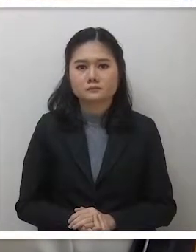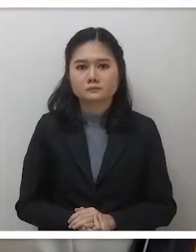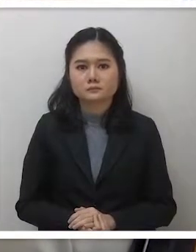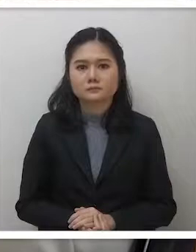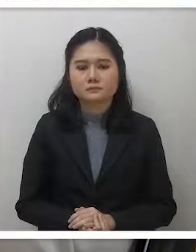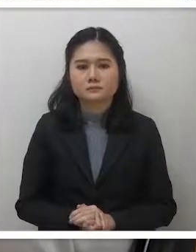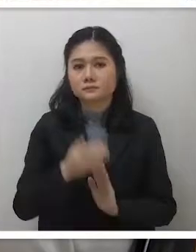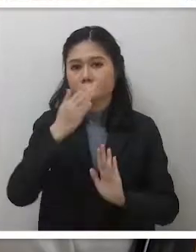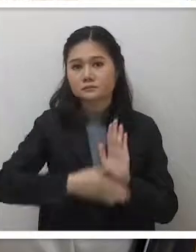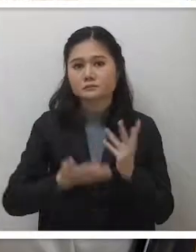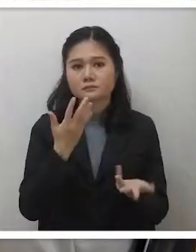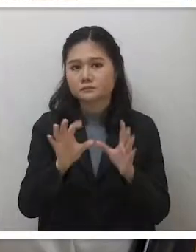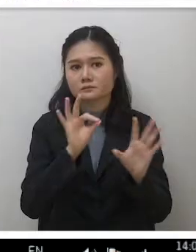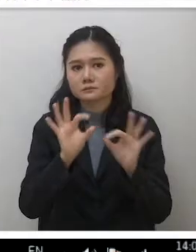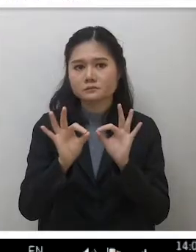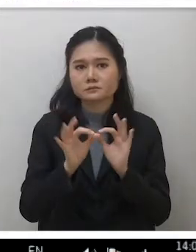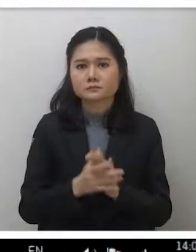เอาฉากไหนก็ได้นะ